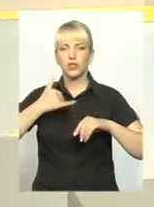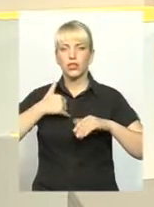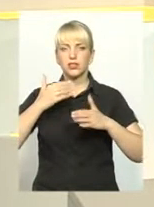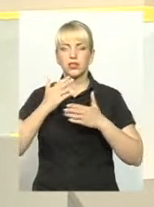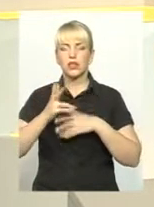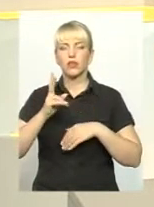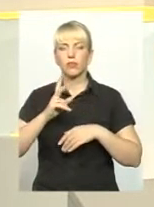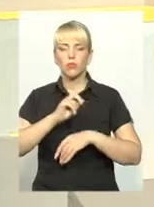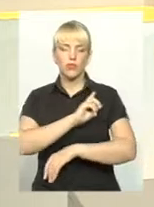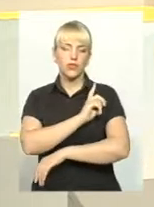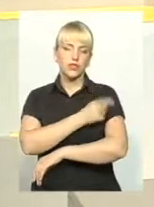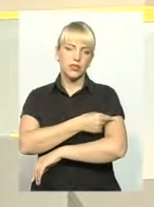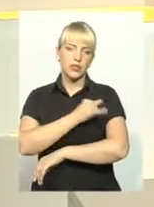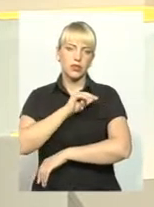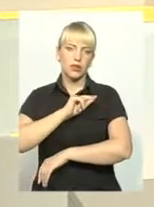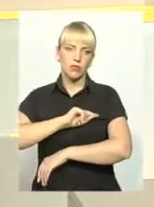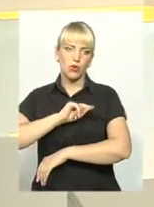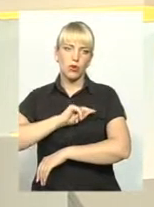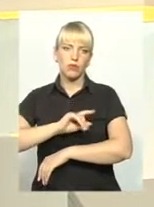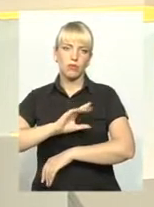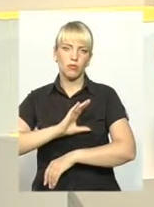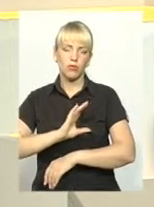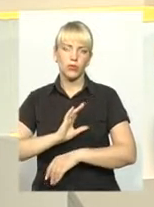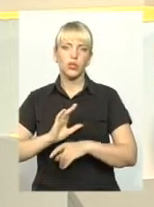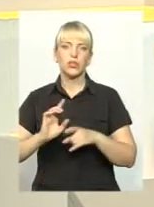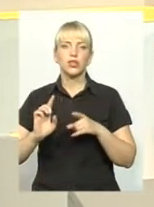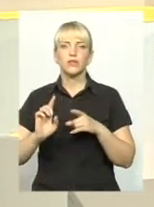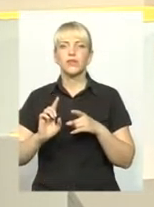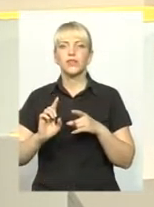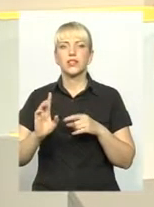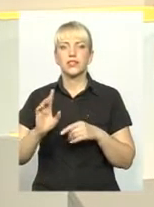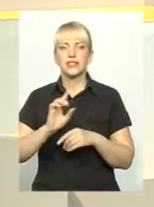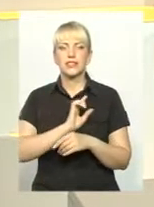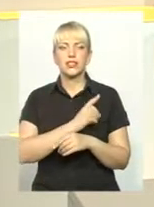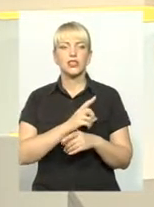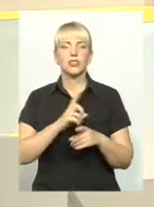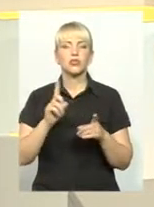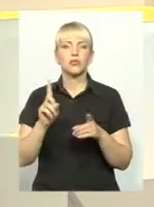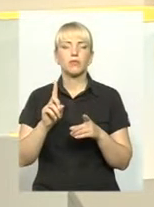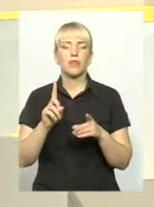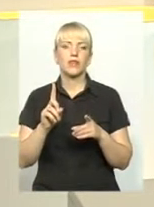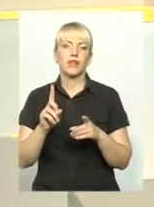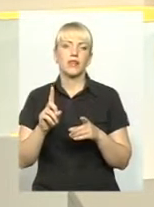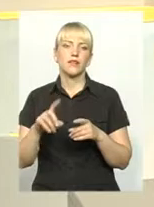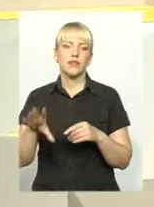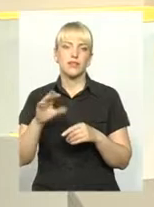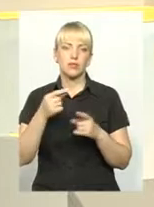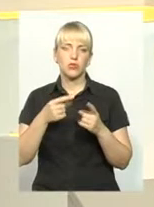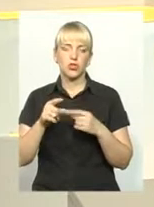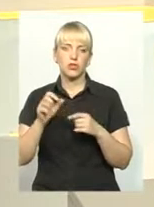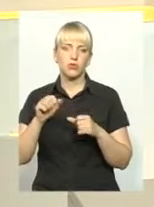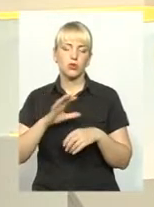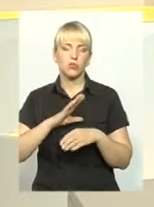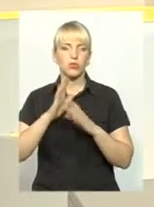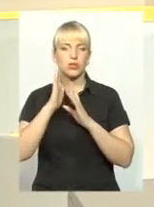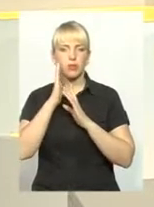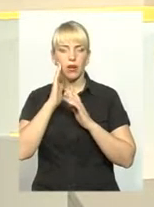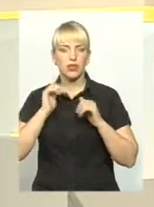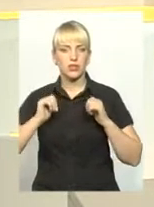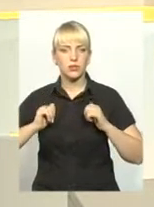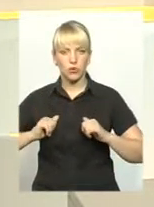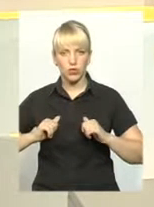фізично, і морально бути настільки підкованими, щоб всім решті спалося спокійно, так? Дякую. Володимире